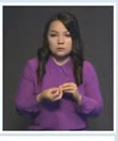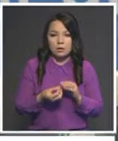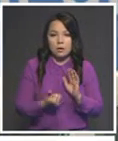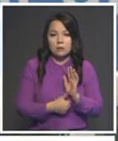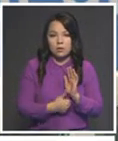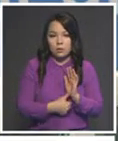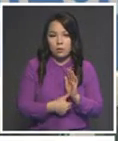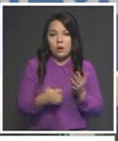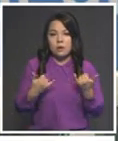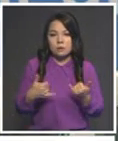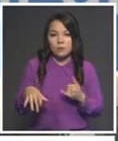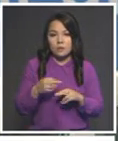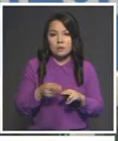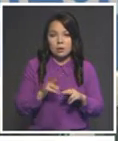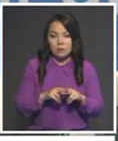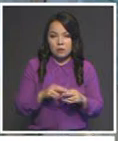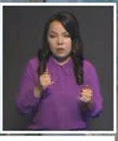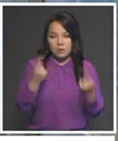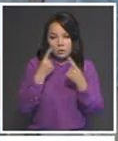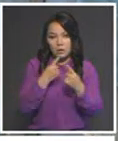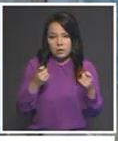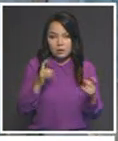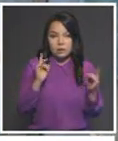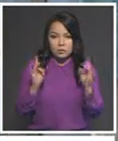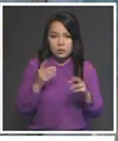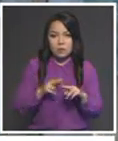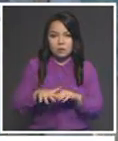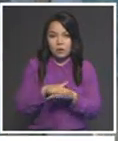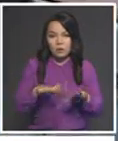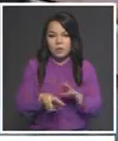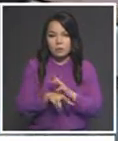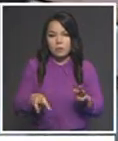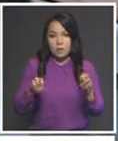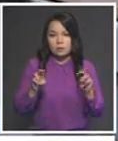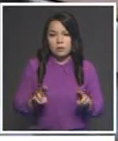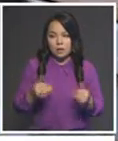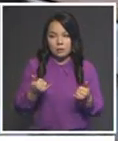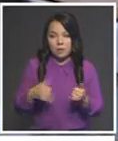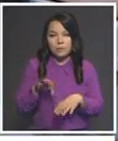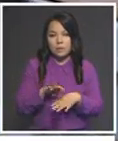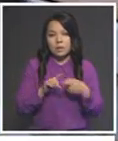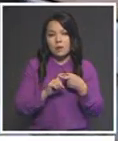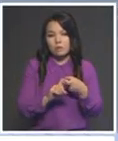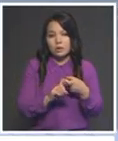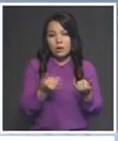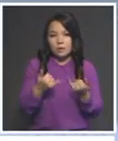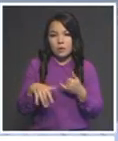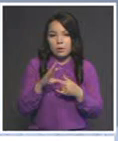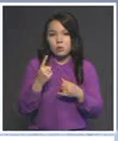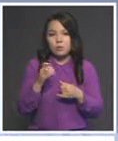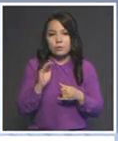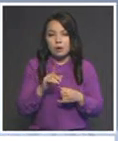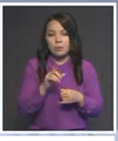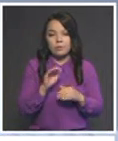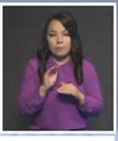6. Дегенмен бұл статистика дабыл қағарлық емес. Өйткені министрдің айтуынша менингококк инфекциясының орташа деңгейі 100 мың